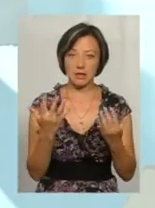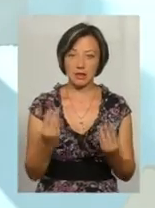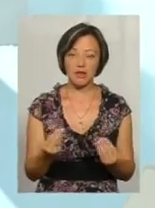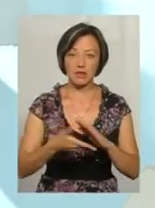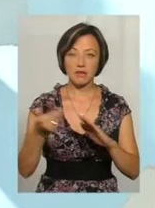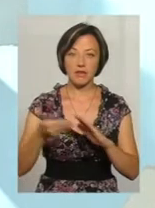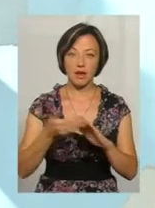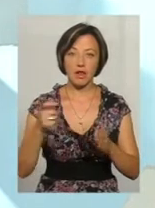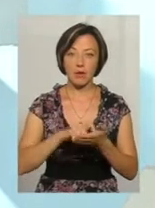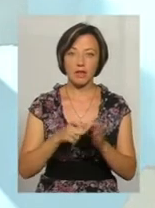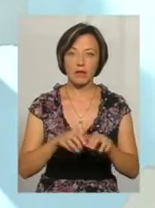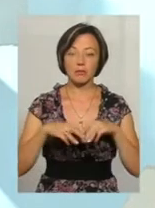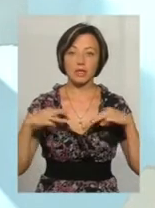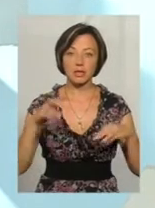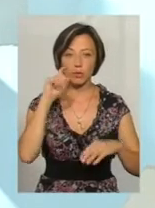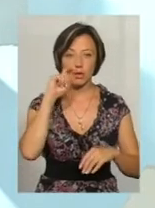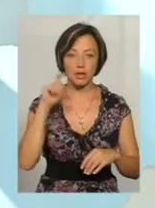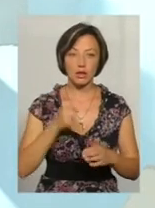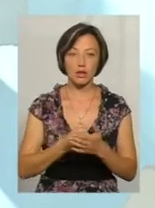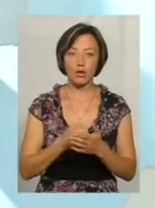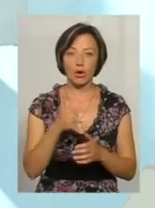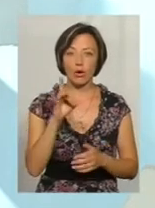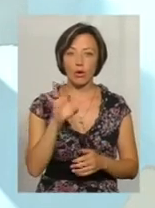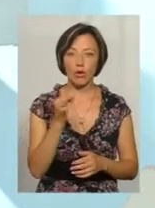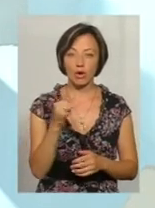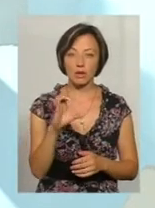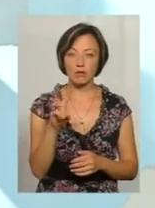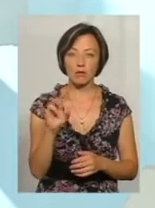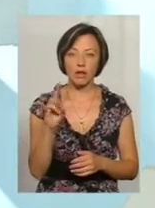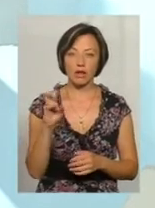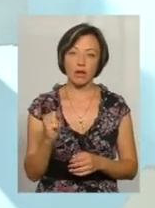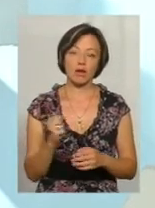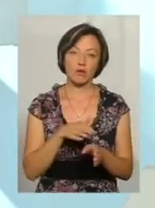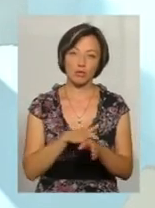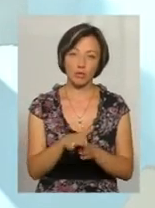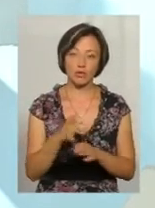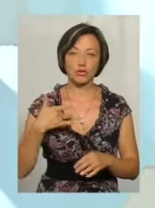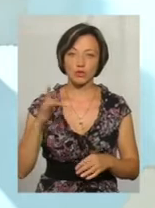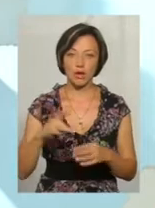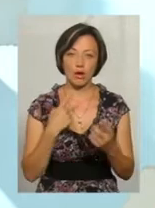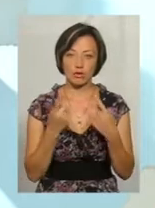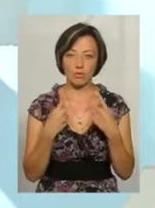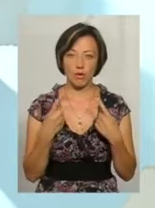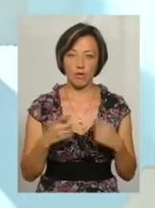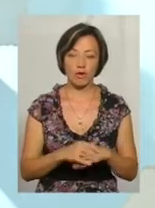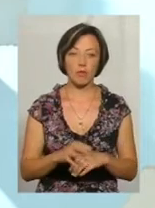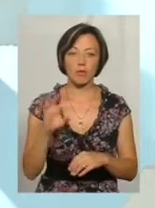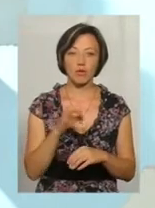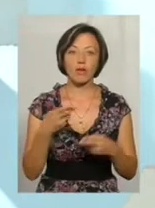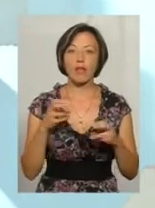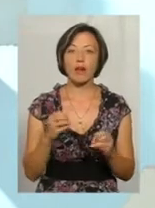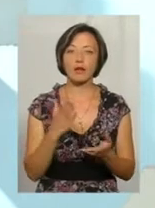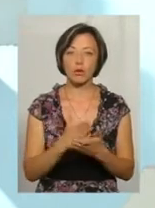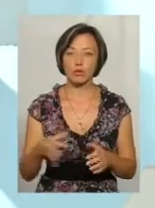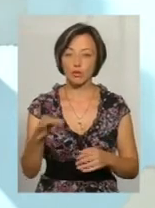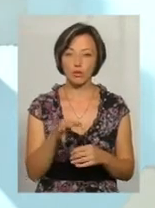визивали в Кабінет міністрів України до пана Гройсмана, і там відбулася дуже і дуже жорстка розмова щодо того, де знаходиться